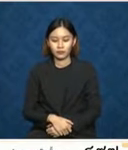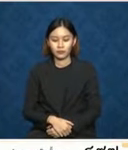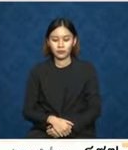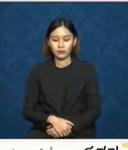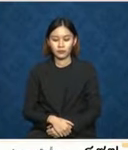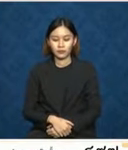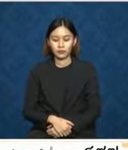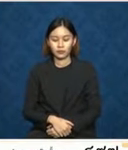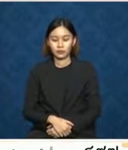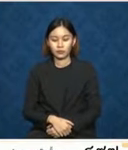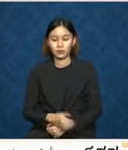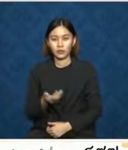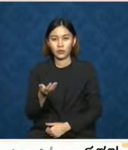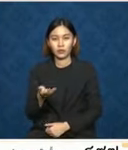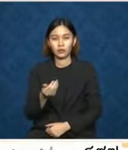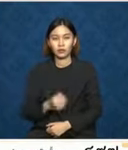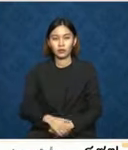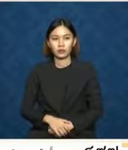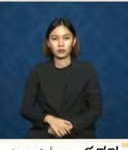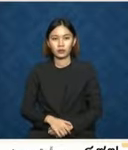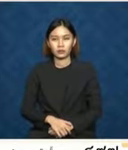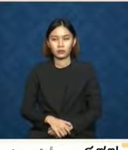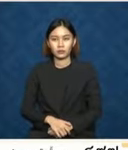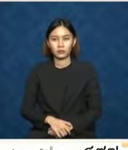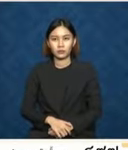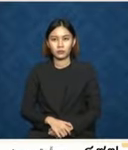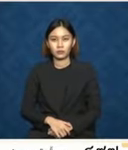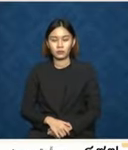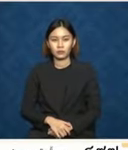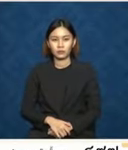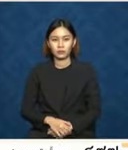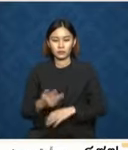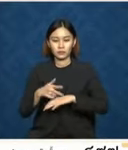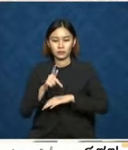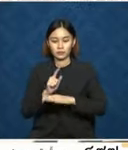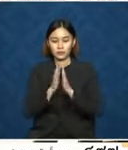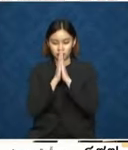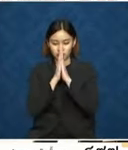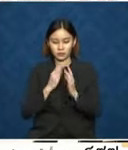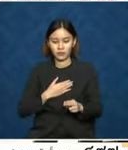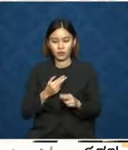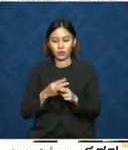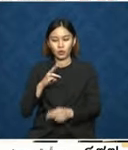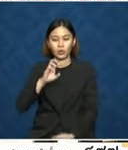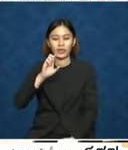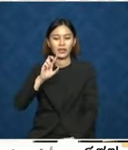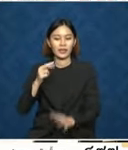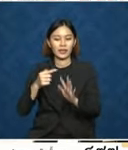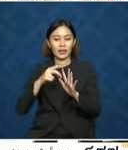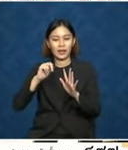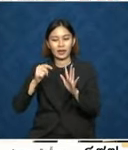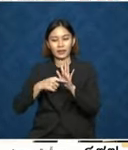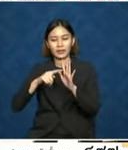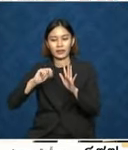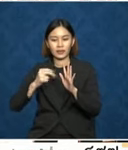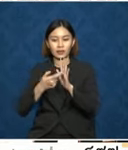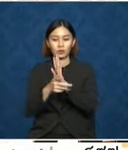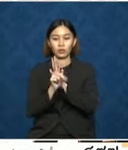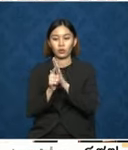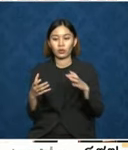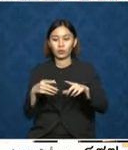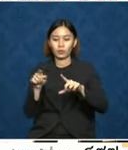ครับขอเชิญคุณวรนันฮวดศรีครับเรียนประธานที่เคารพผมวีรนันท์ฮวดสีผู้แทนราษฎรจังหวัดขอนแก่นเขต 1พรรค